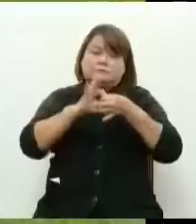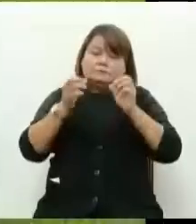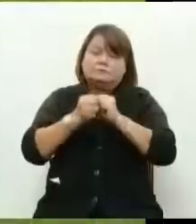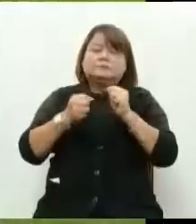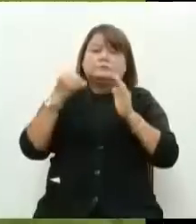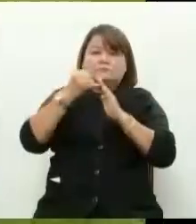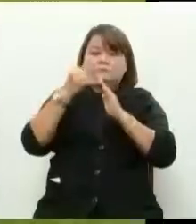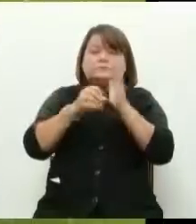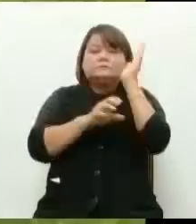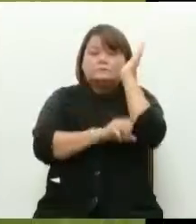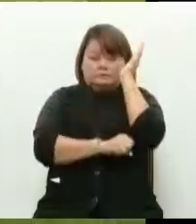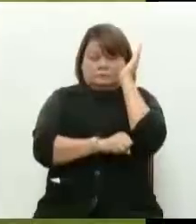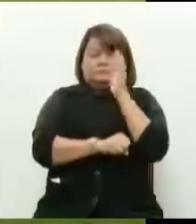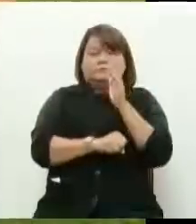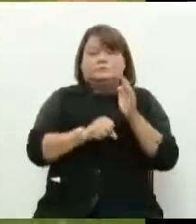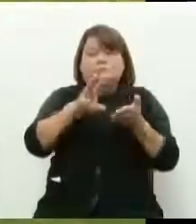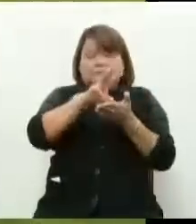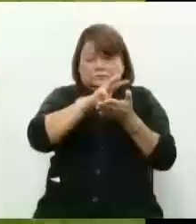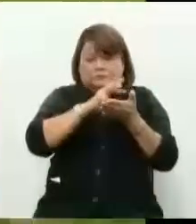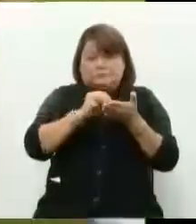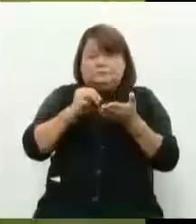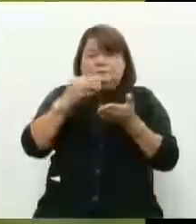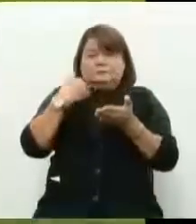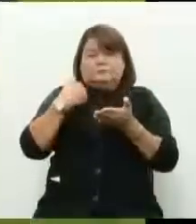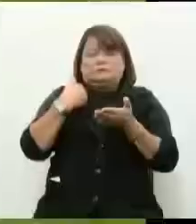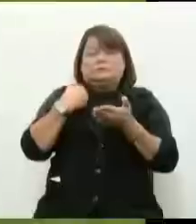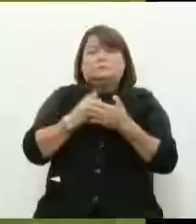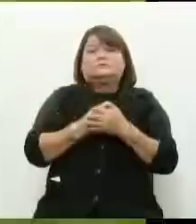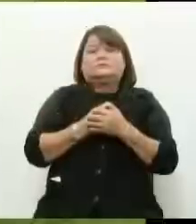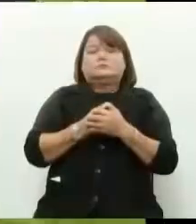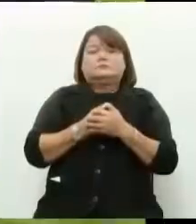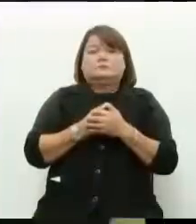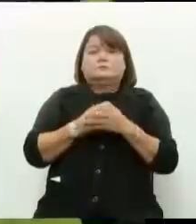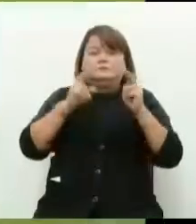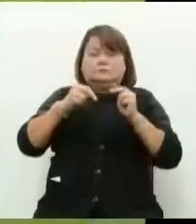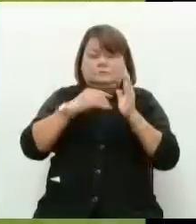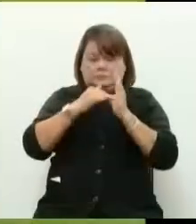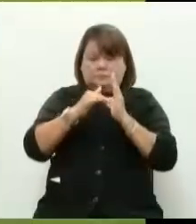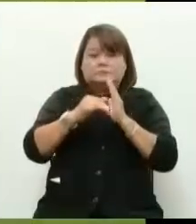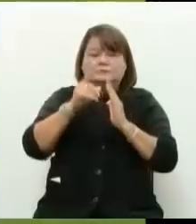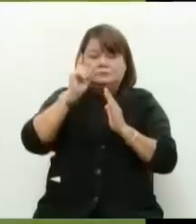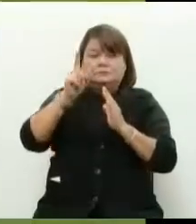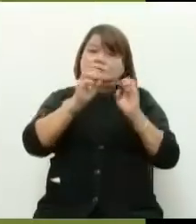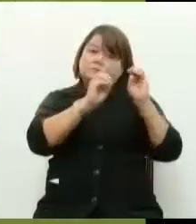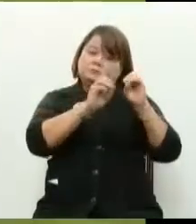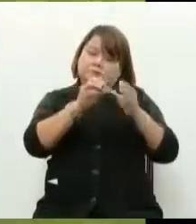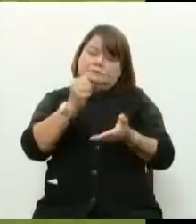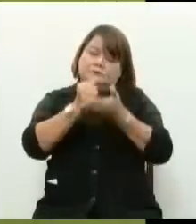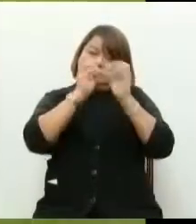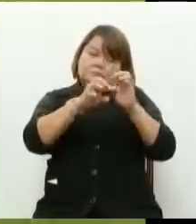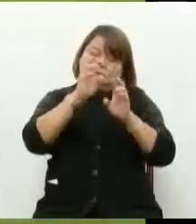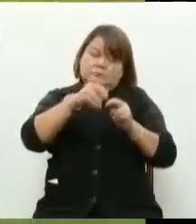งขลามหาวิทยาลัยราชภัฏสงขลาคณะครุศาสตร์วิชาเอกพละศึกษานักศึกษาได้มาเป็นโค้ชนะครับให้กับ